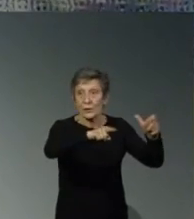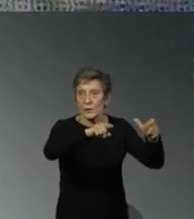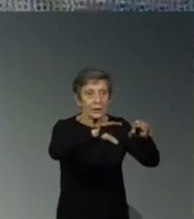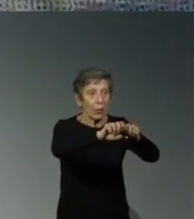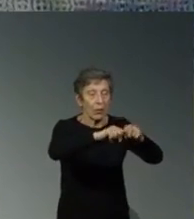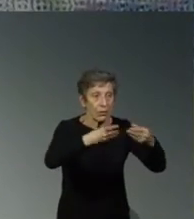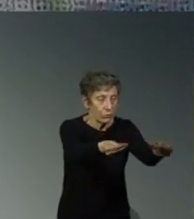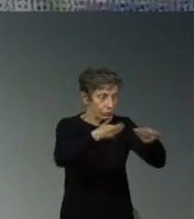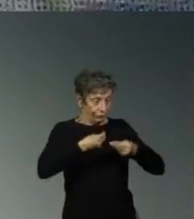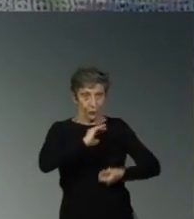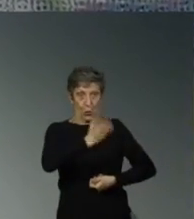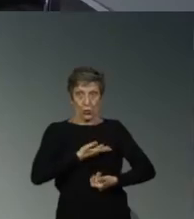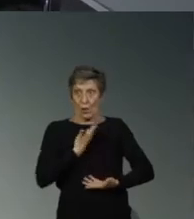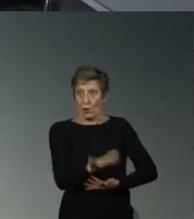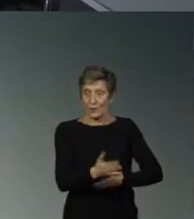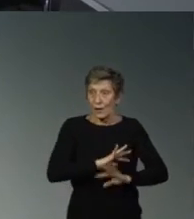puisse conscientiser comment, en fait.